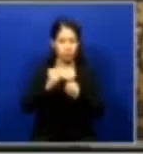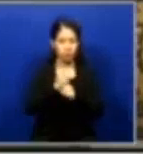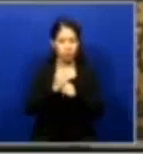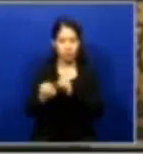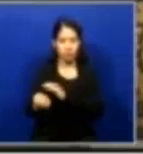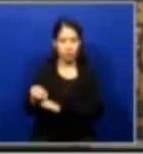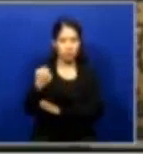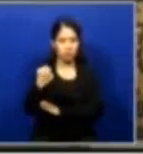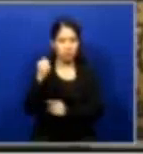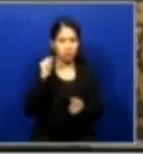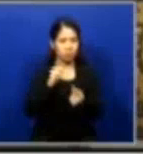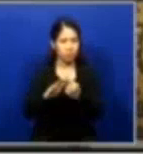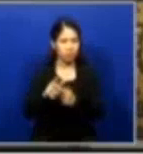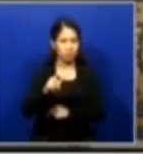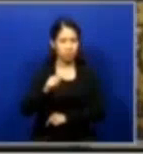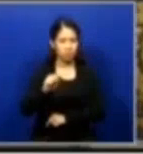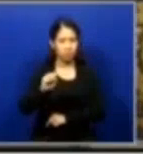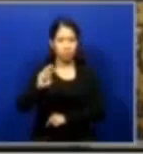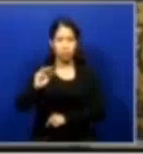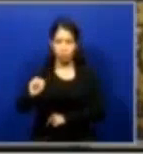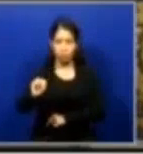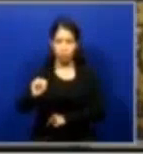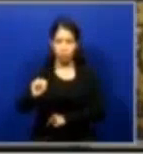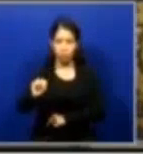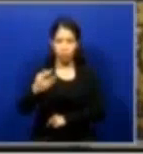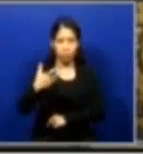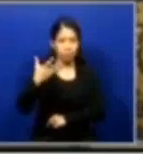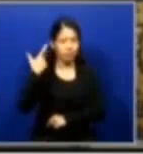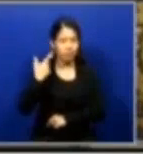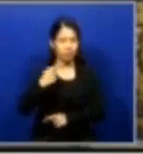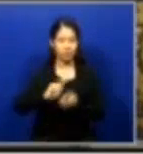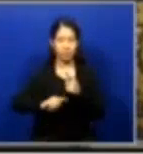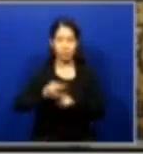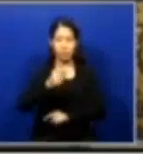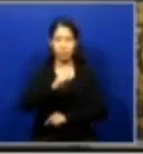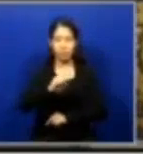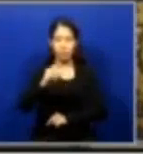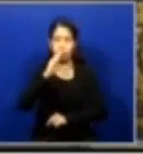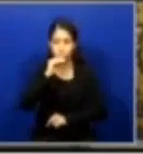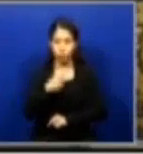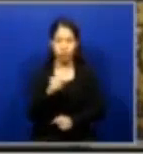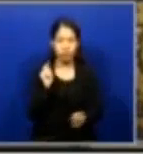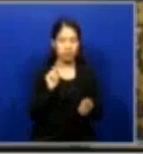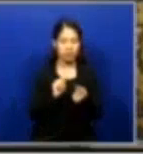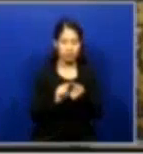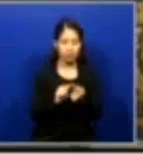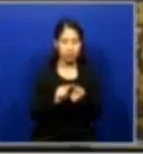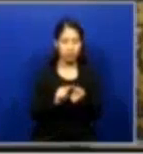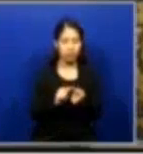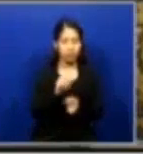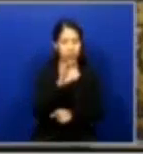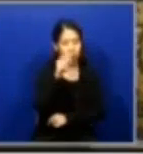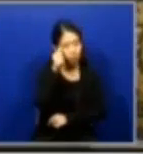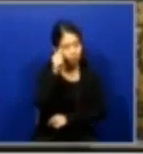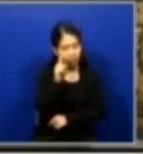ในหมู่บ้านอสมเมื่อกี้จากเพื่อนอภิปรายนี้จะถึงอสมเดือนคนหนึ่ง500บาท